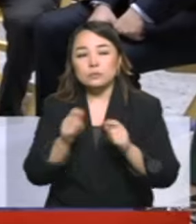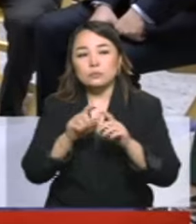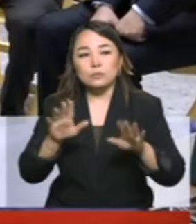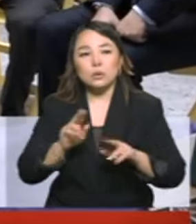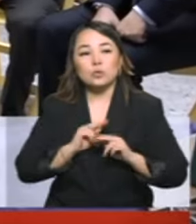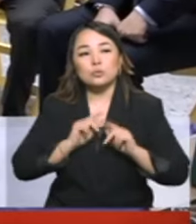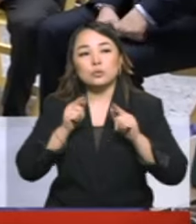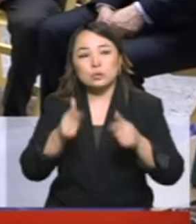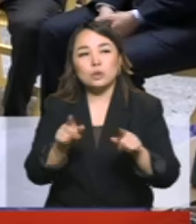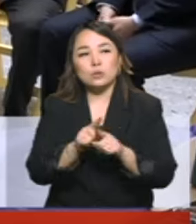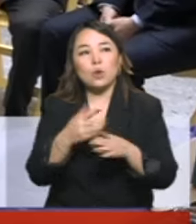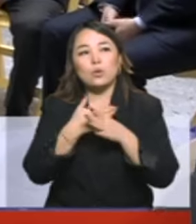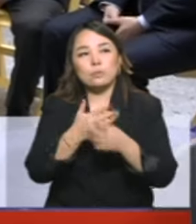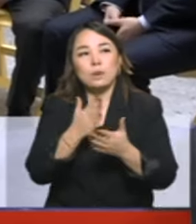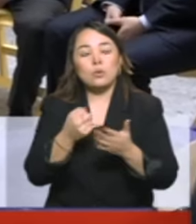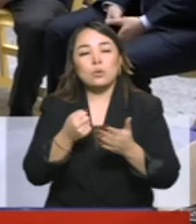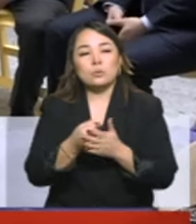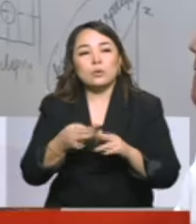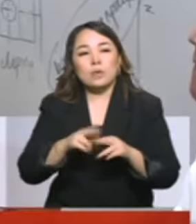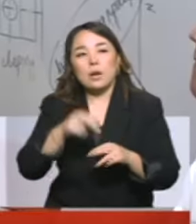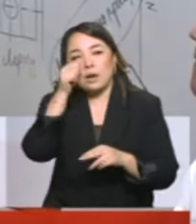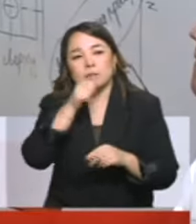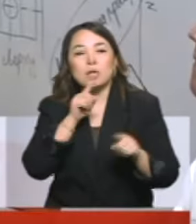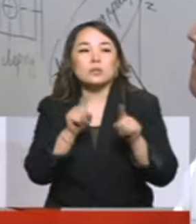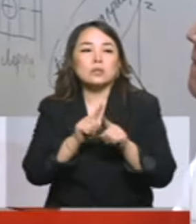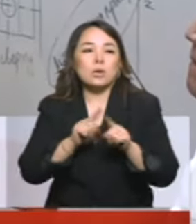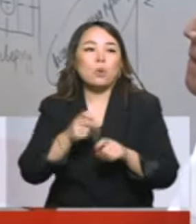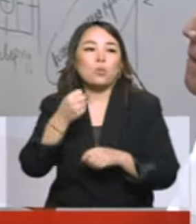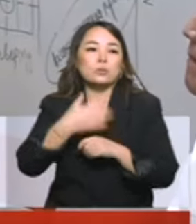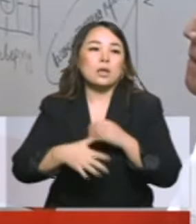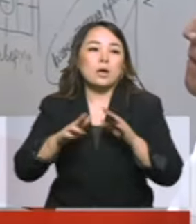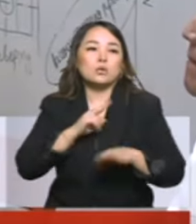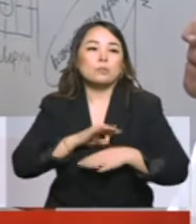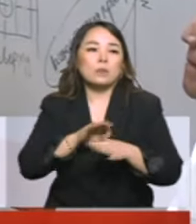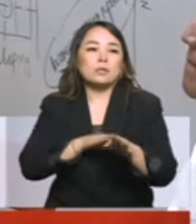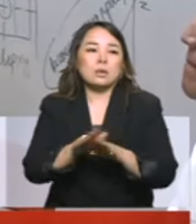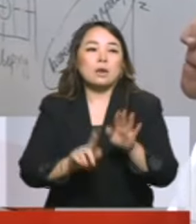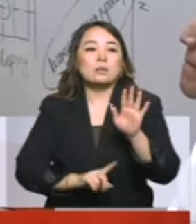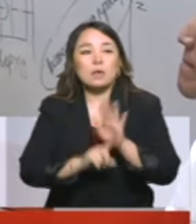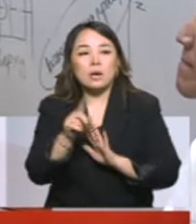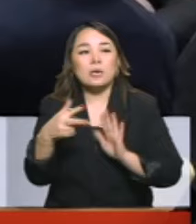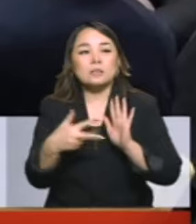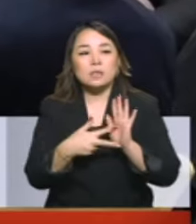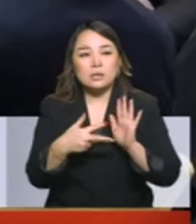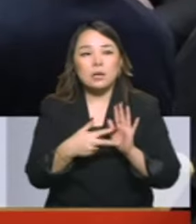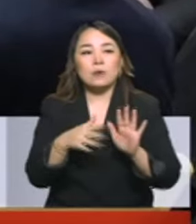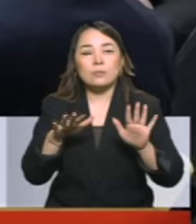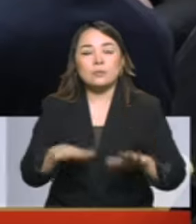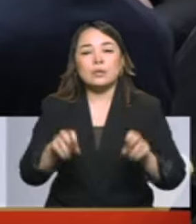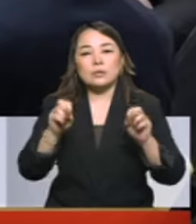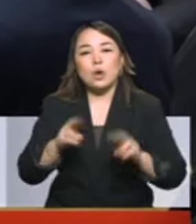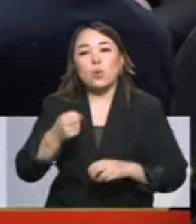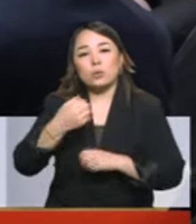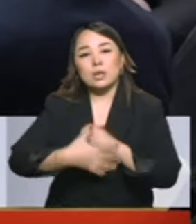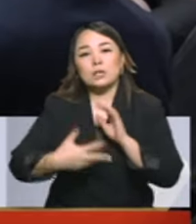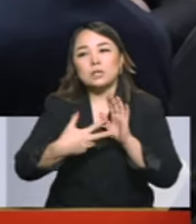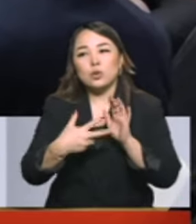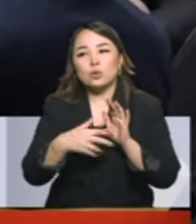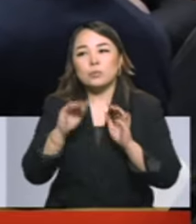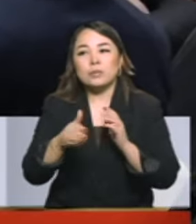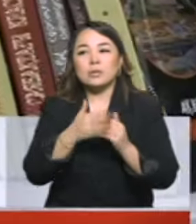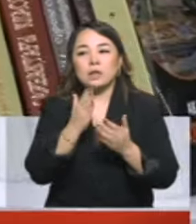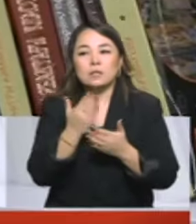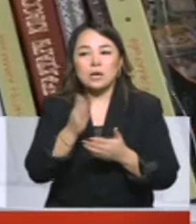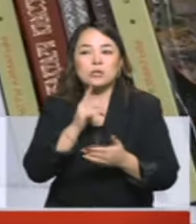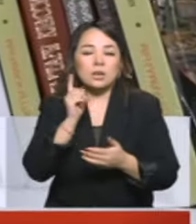көрсетіледі. Осы айдың соңына дейін барлық ауданда осындай орталық жұмысқа кіріседі. 8 комьюнити орталық жылына 800 мыңнан